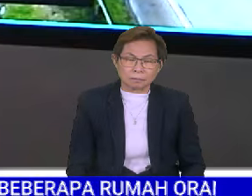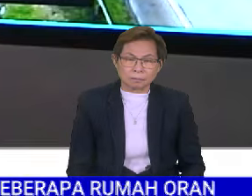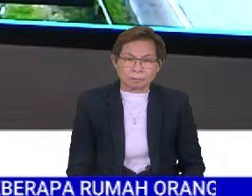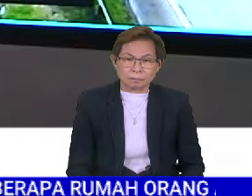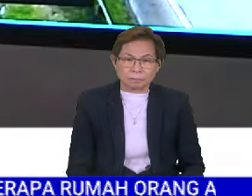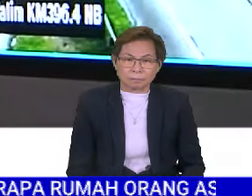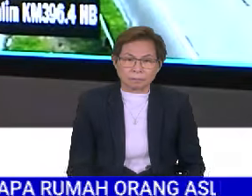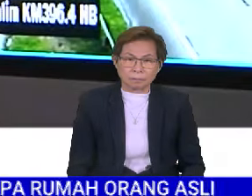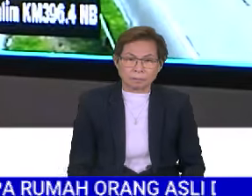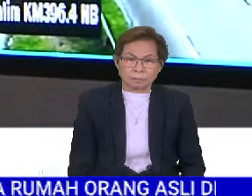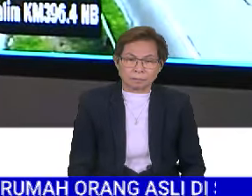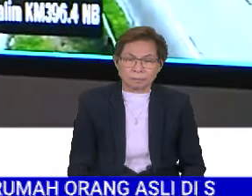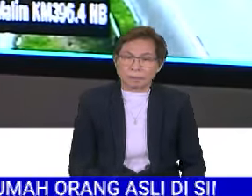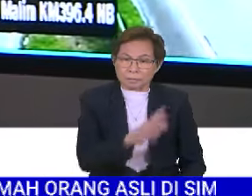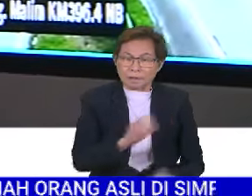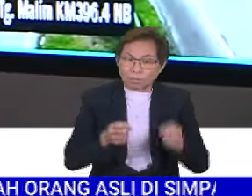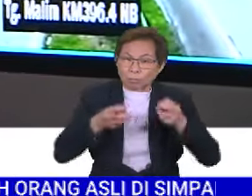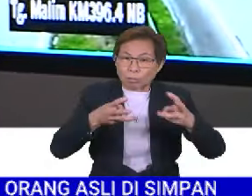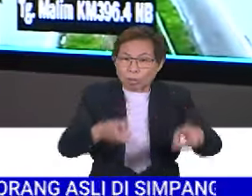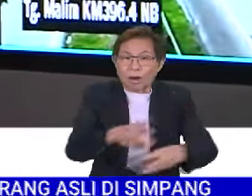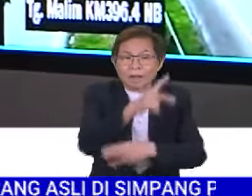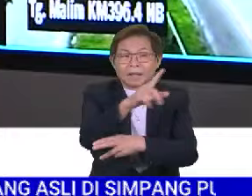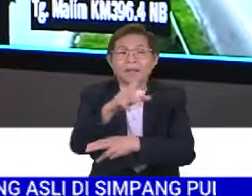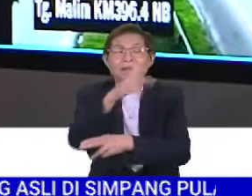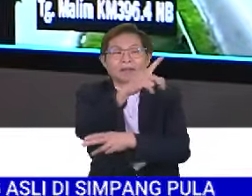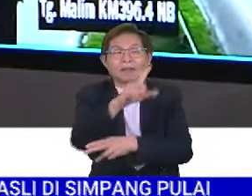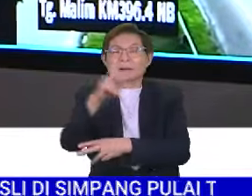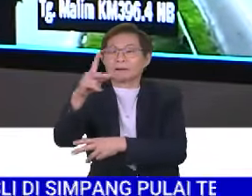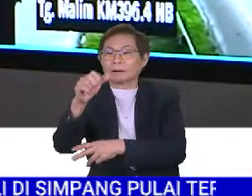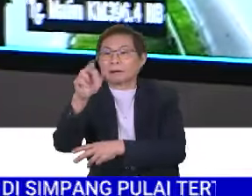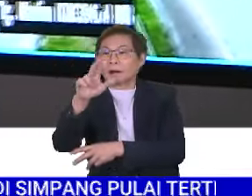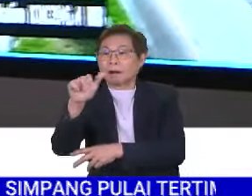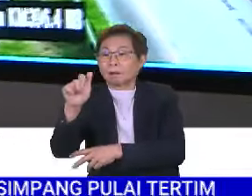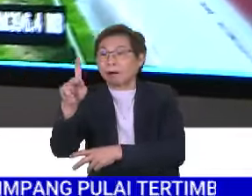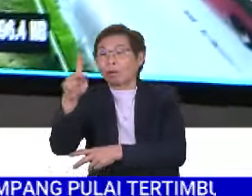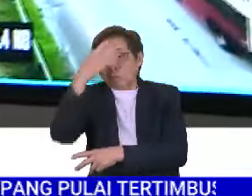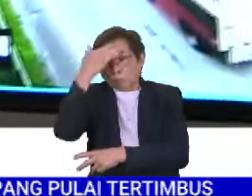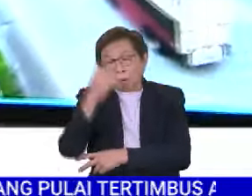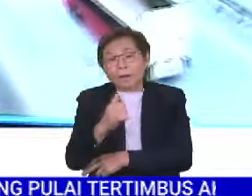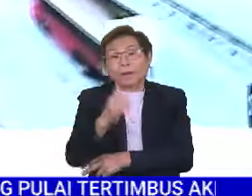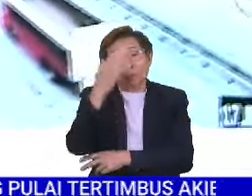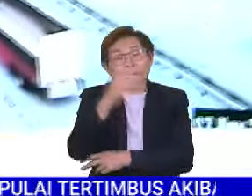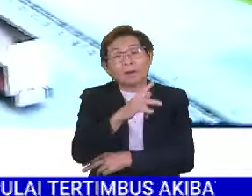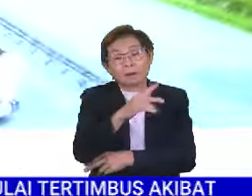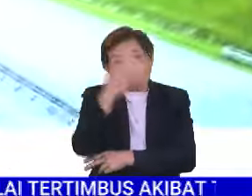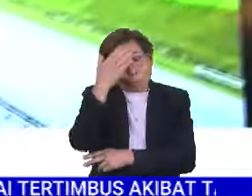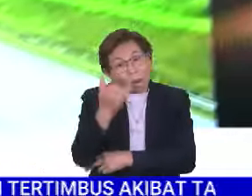Lebuh Raya Plus dan juga Lebuh Raya KL Karak. Ini berikutan berkaitan